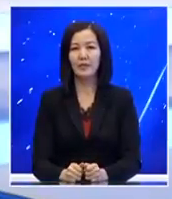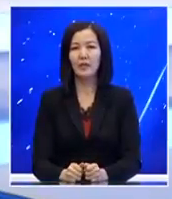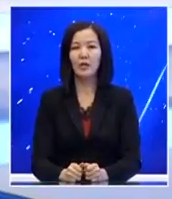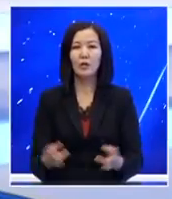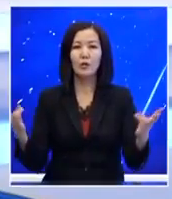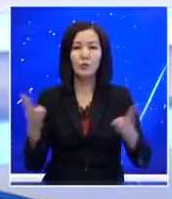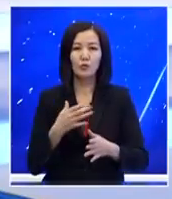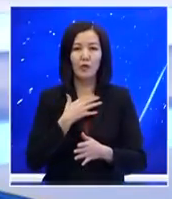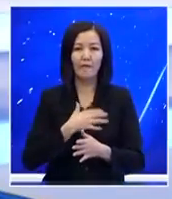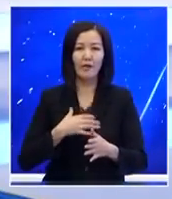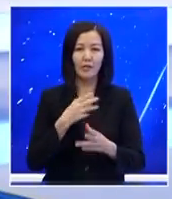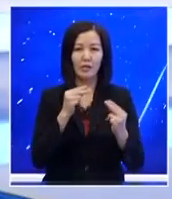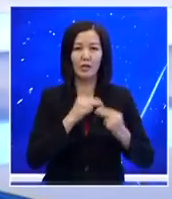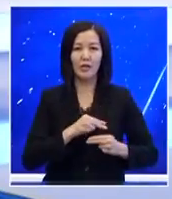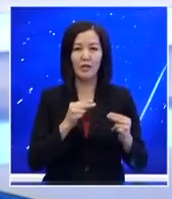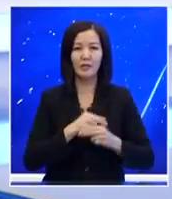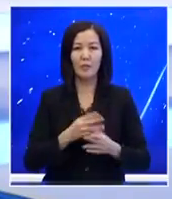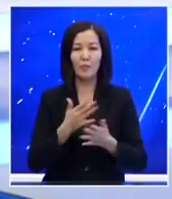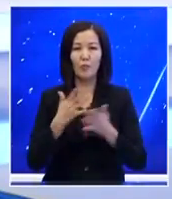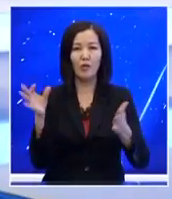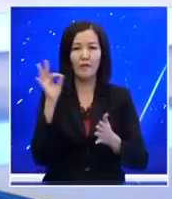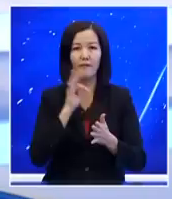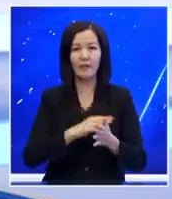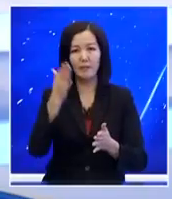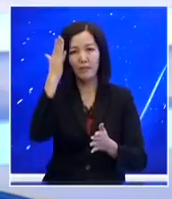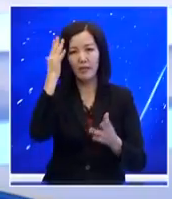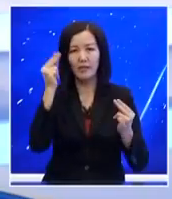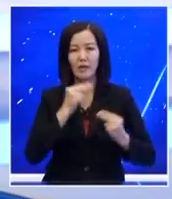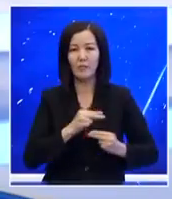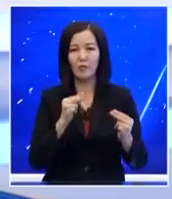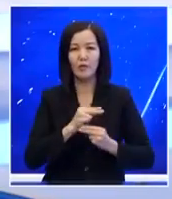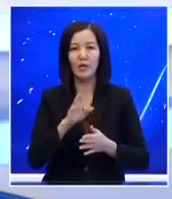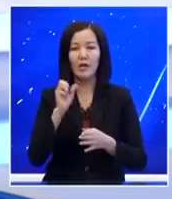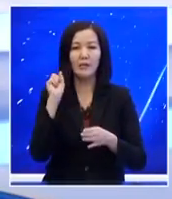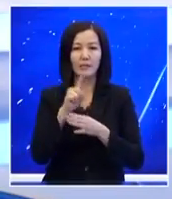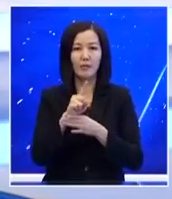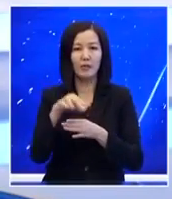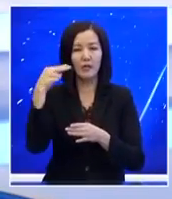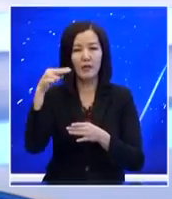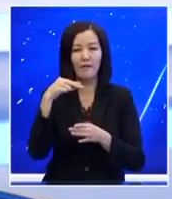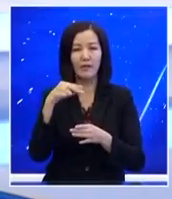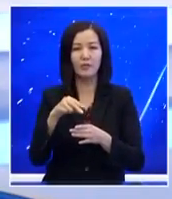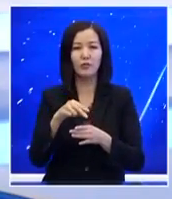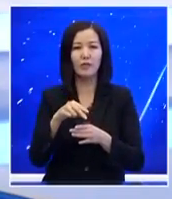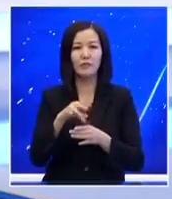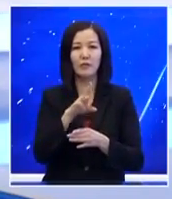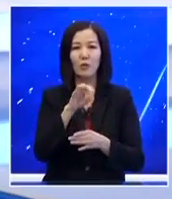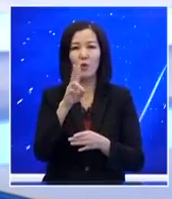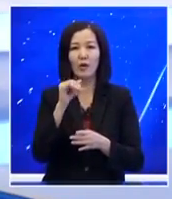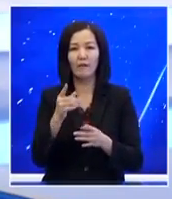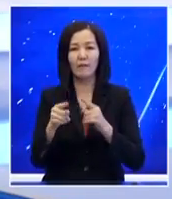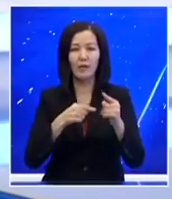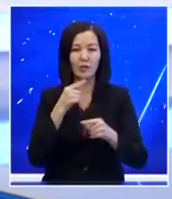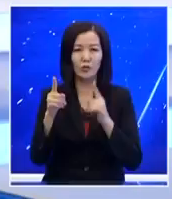Отойти от шаблонного стиля и перестроиться на более эффективный метод работы – одно из главных поручений главы государства на очередном